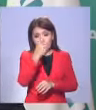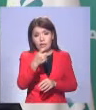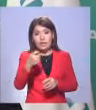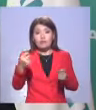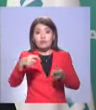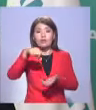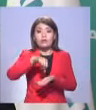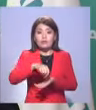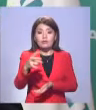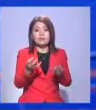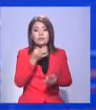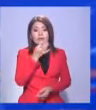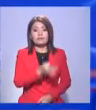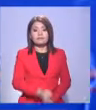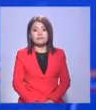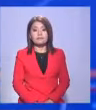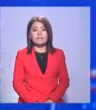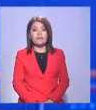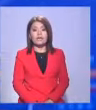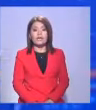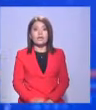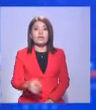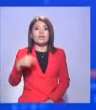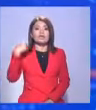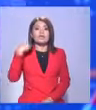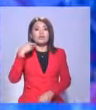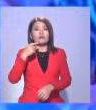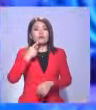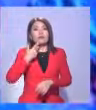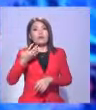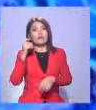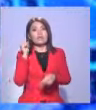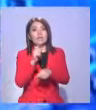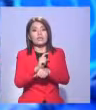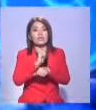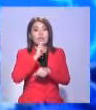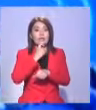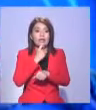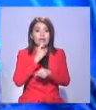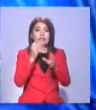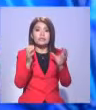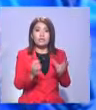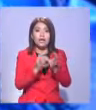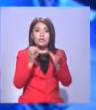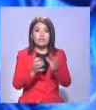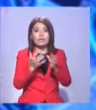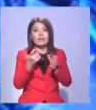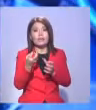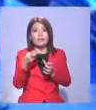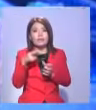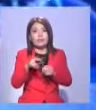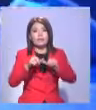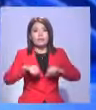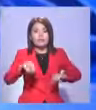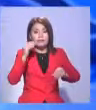қатысу керек екені айтылды. Бұл жолдауда қамтылған бағыттар елдегі экономикалық тұрақтылықты сақтауға кепіл болады. Сарапшылардың пікірі